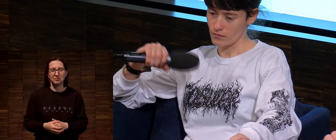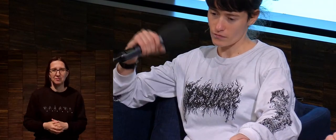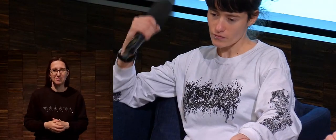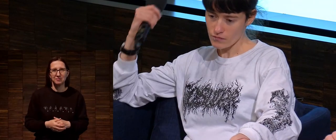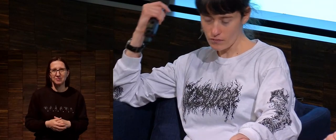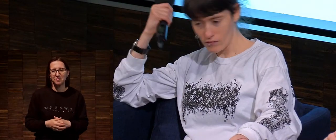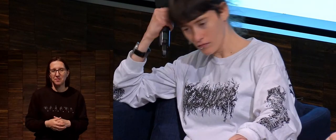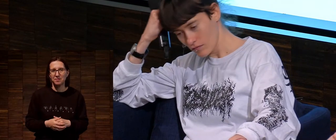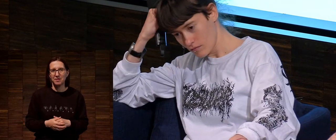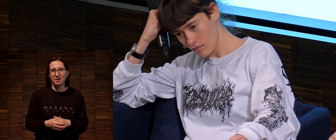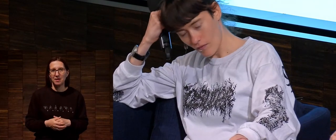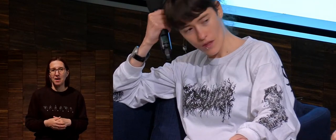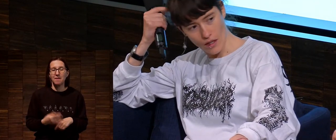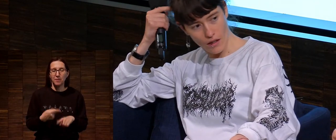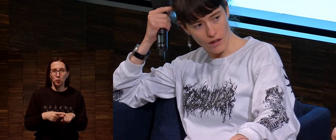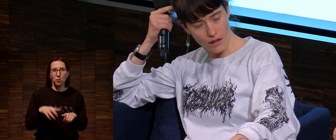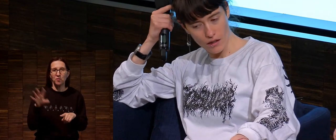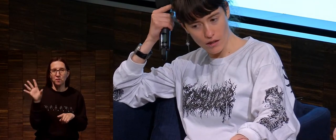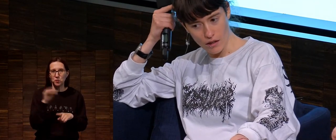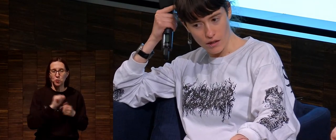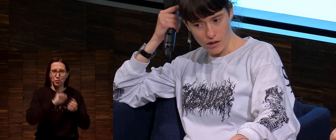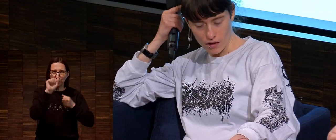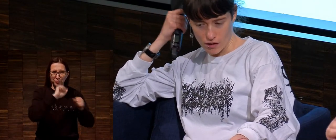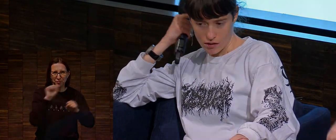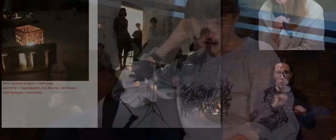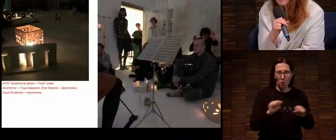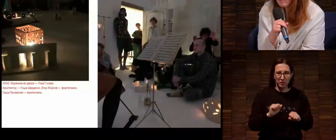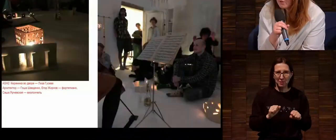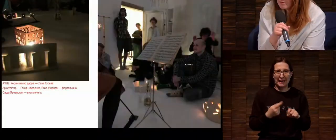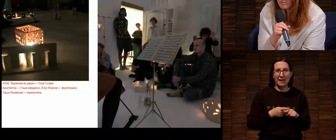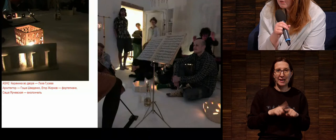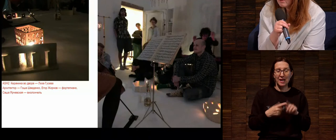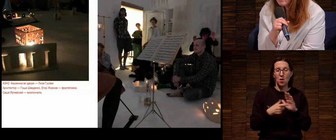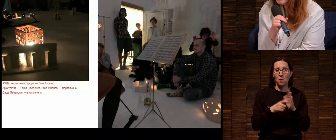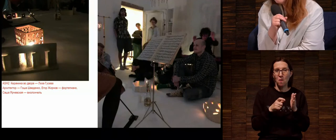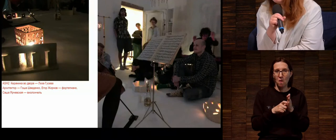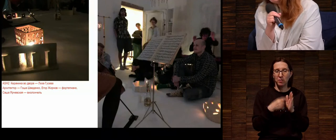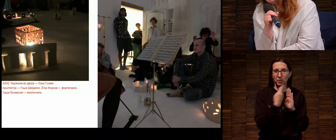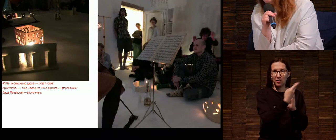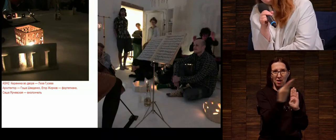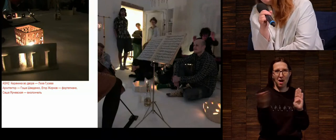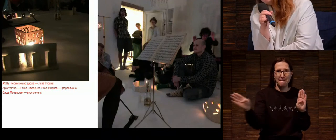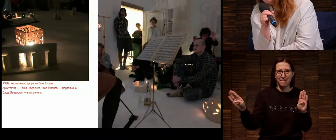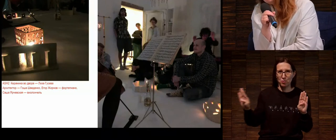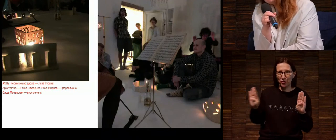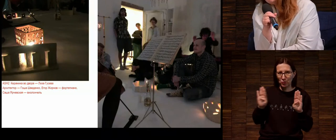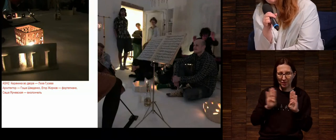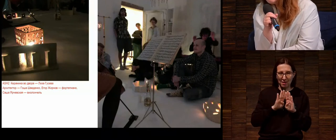Да, эти леса были отмыты на автомойке, и комната была обернута